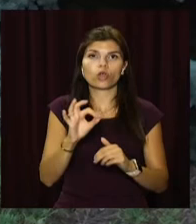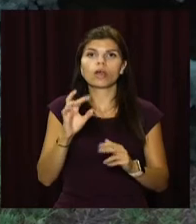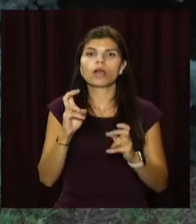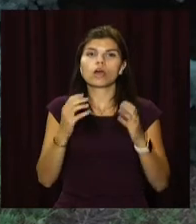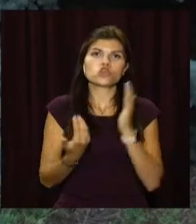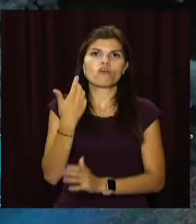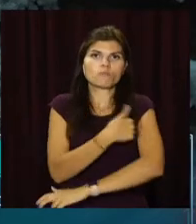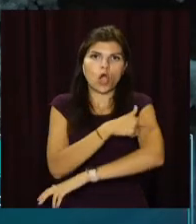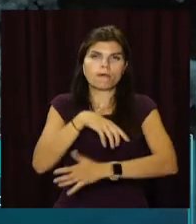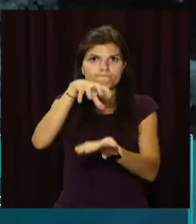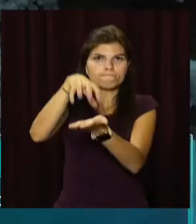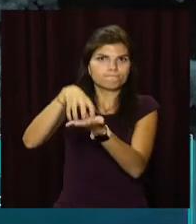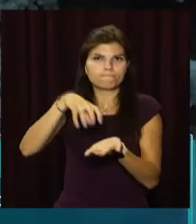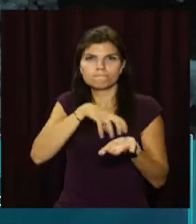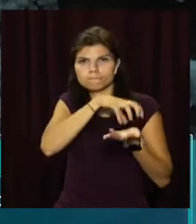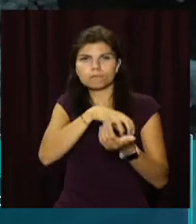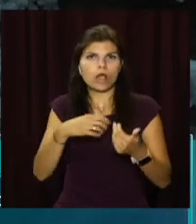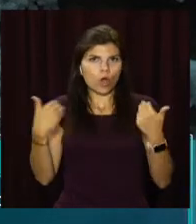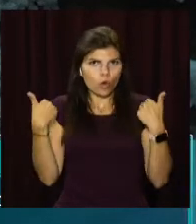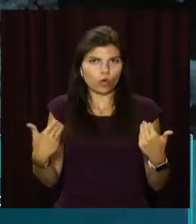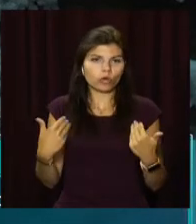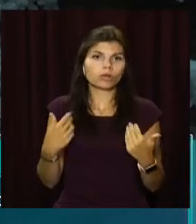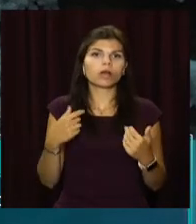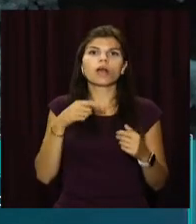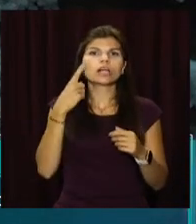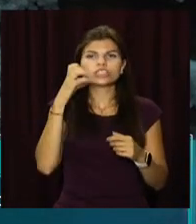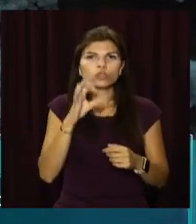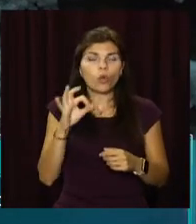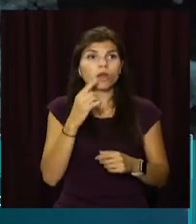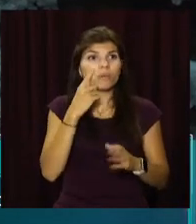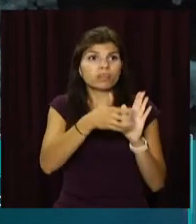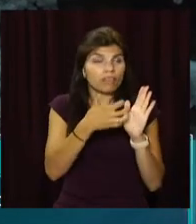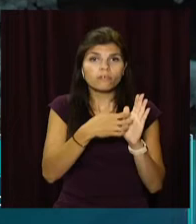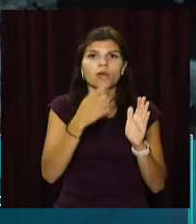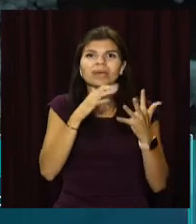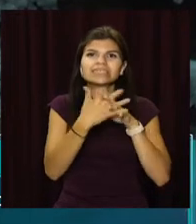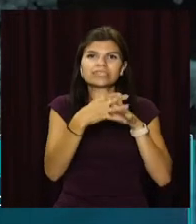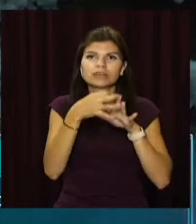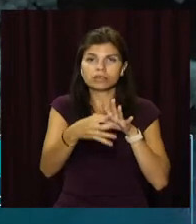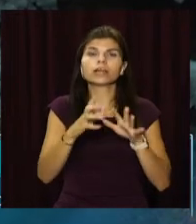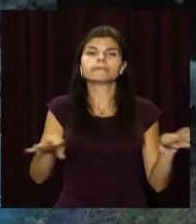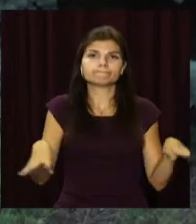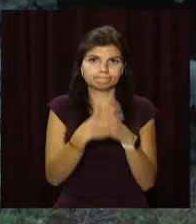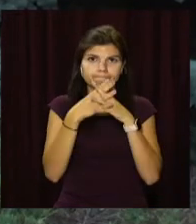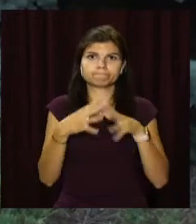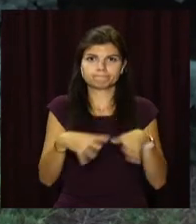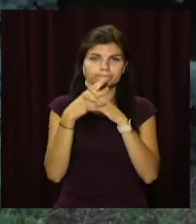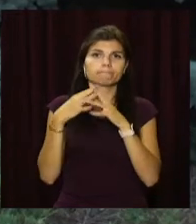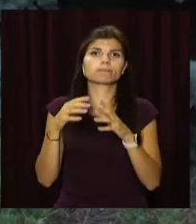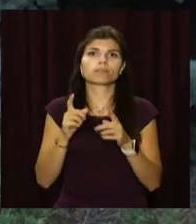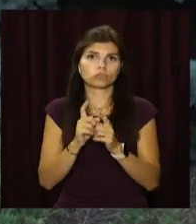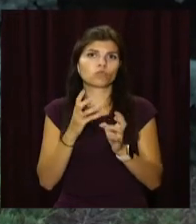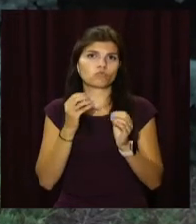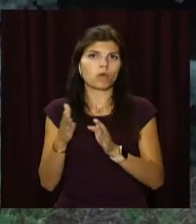потужну мережу медичних первинних закладів. Одну за одним зводимо з нуля сільські амбулаторії. Одну з таких